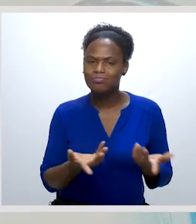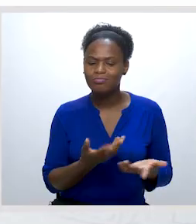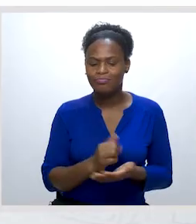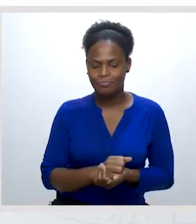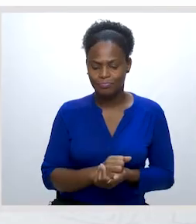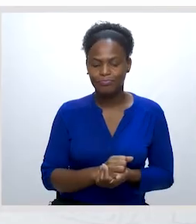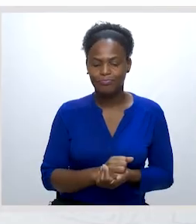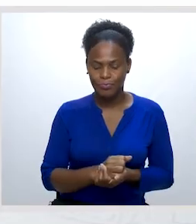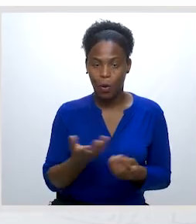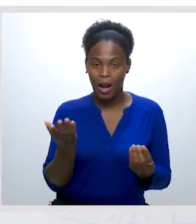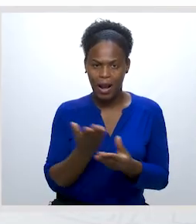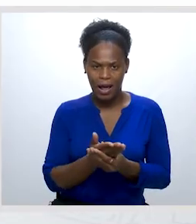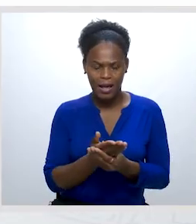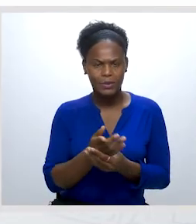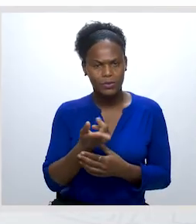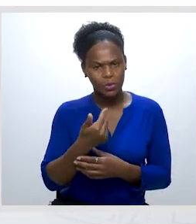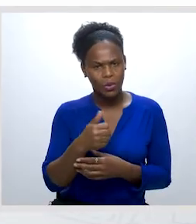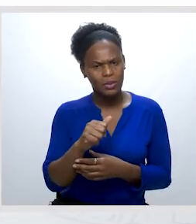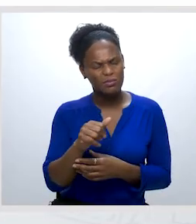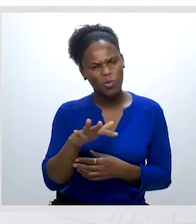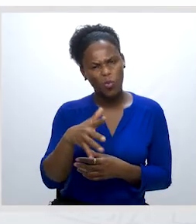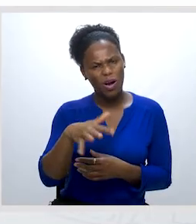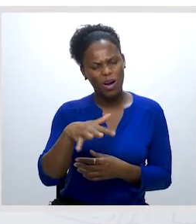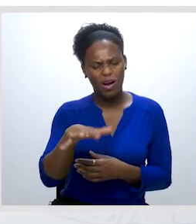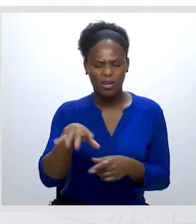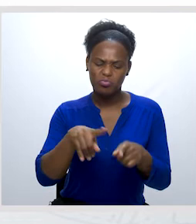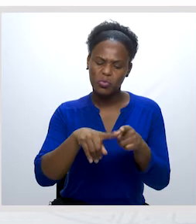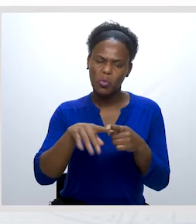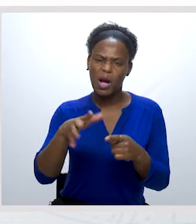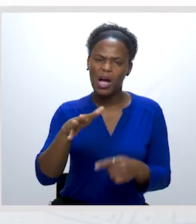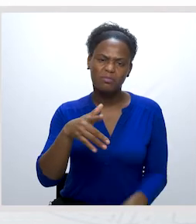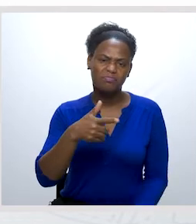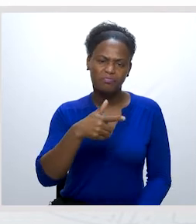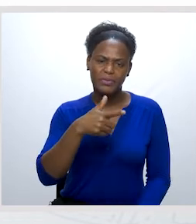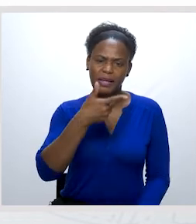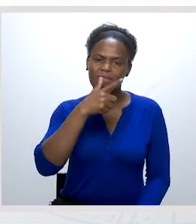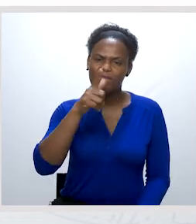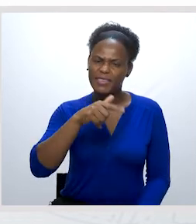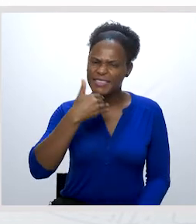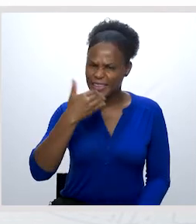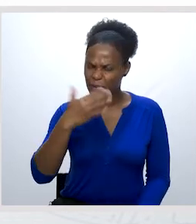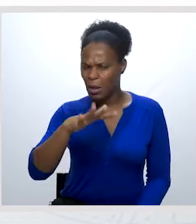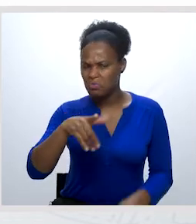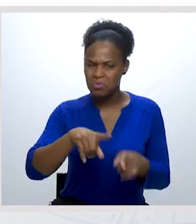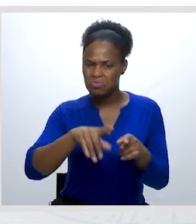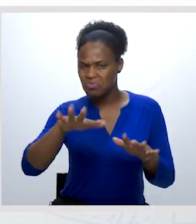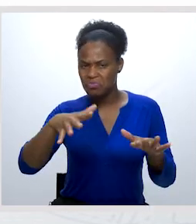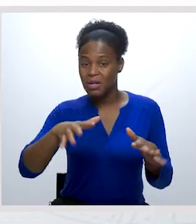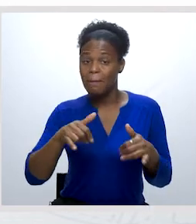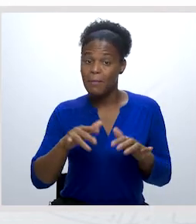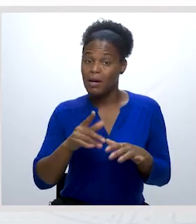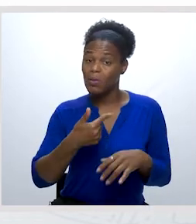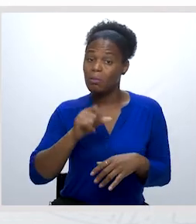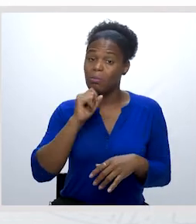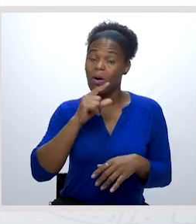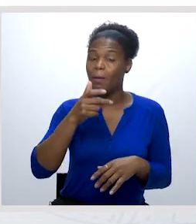Le goûter, o lanche, né? Ele é pouco parecido com le petit déjeuner. Alors, on